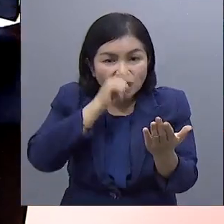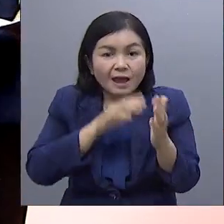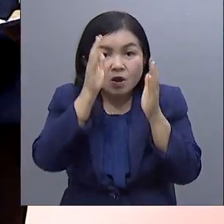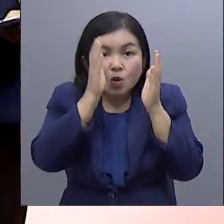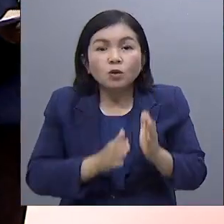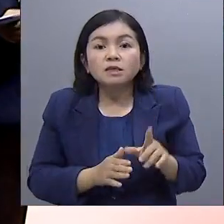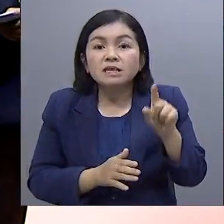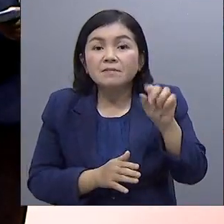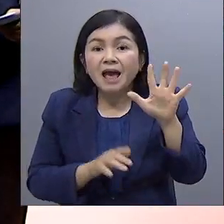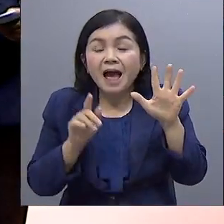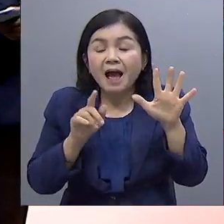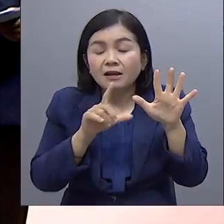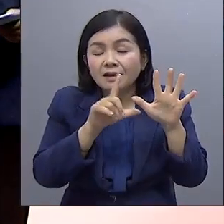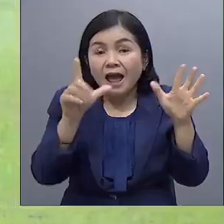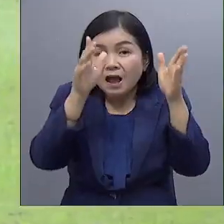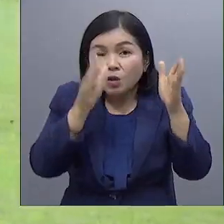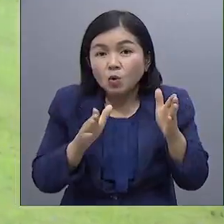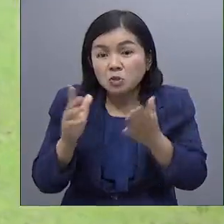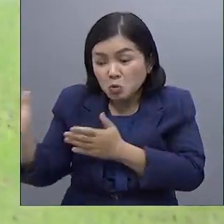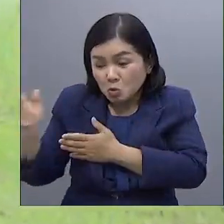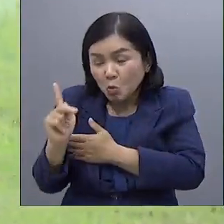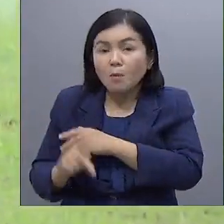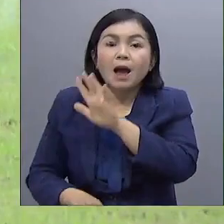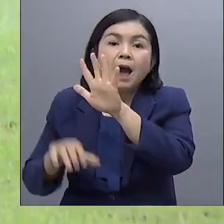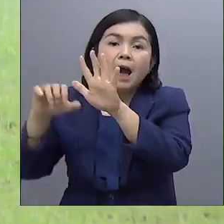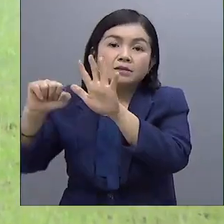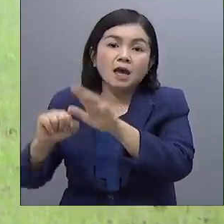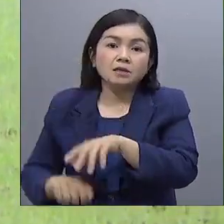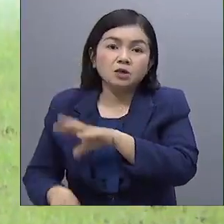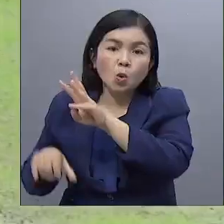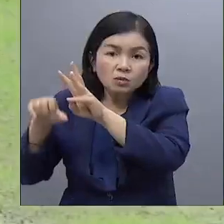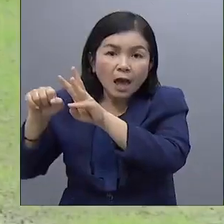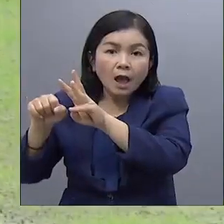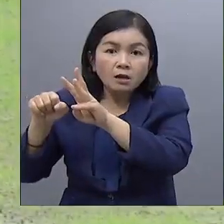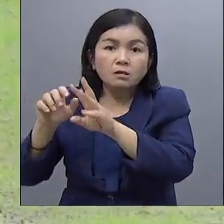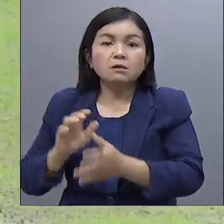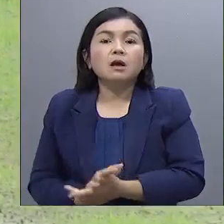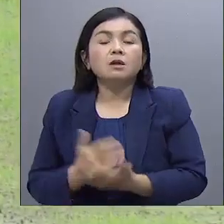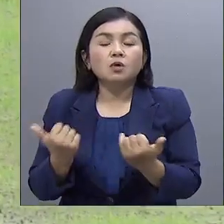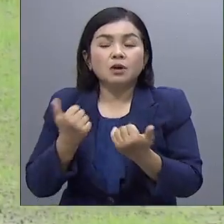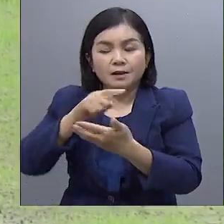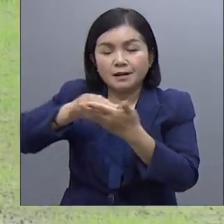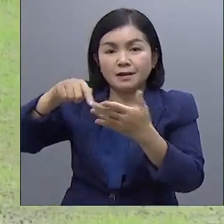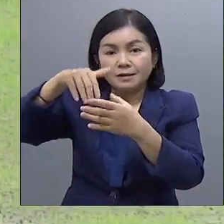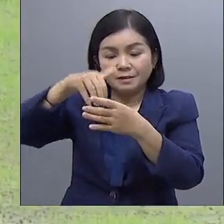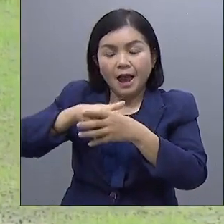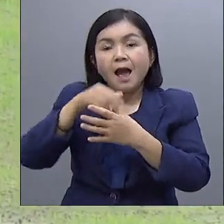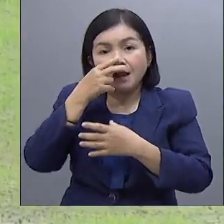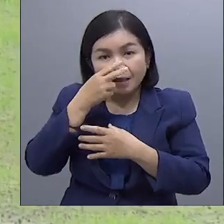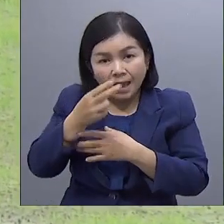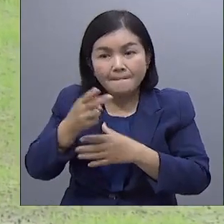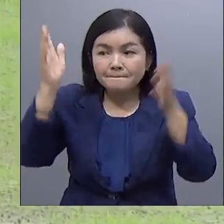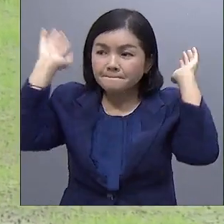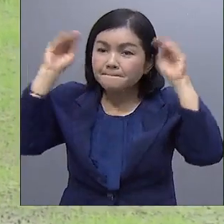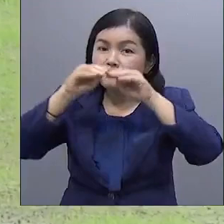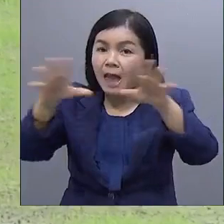นนะคะอยู่ที่5-6 แสนบาทค่ะดังนั้นนะคะในการเลือกตั้งครั้งนี้ค่ะเราได้เห็นนโยบายของพรรค